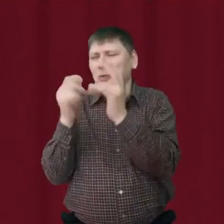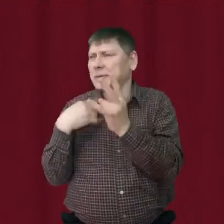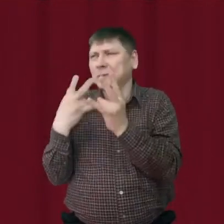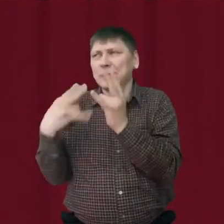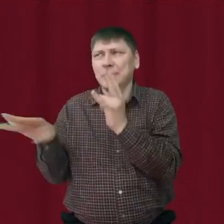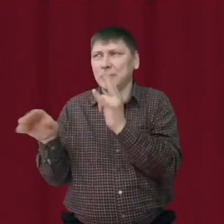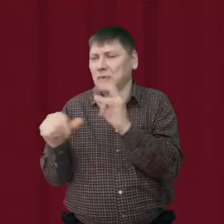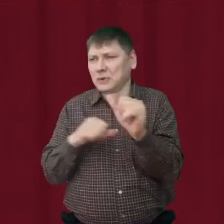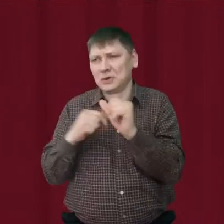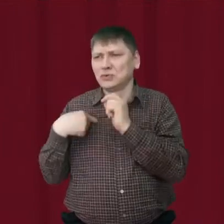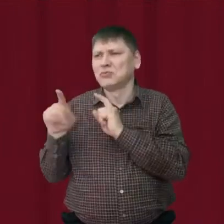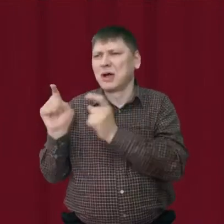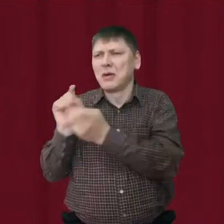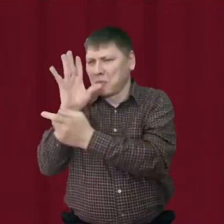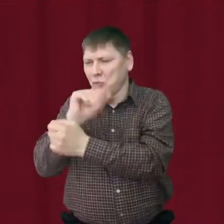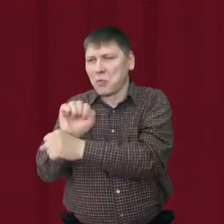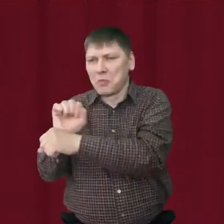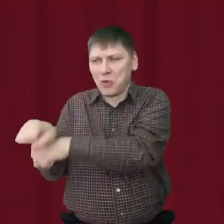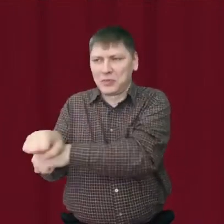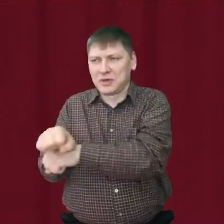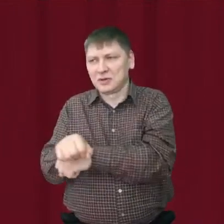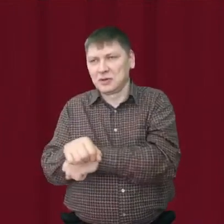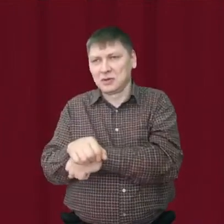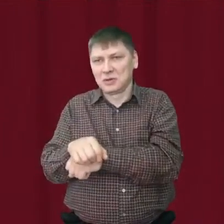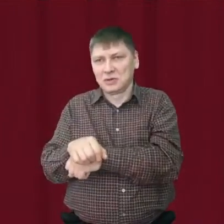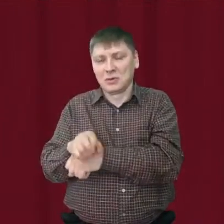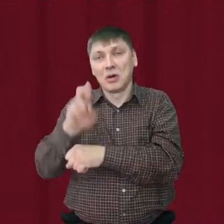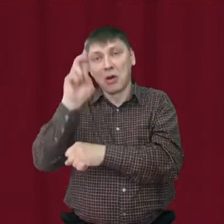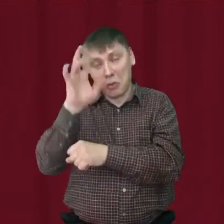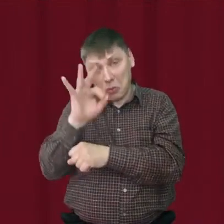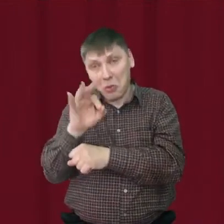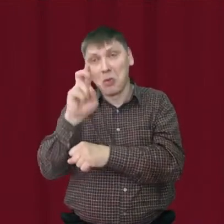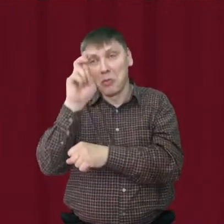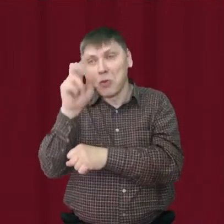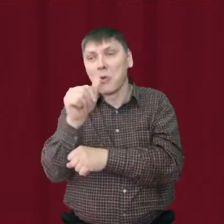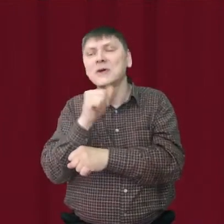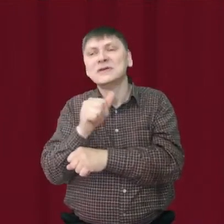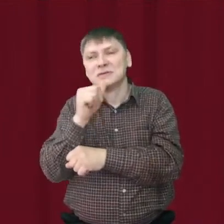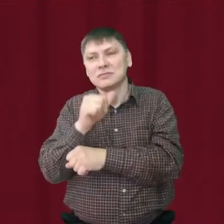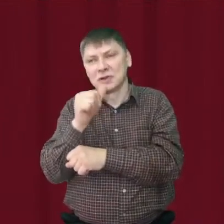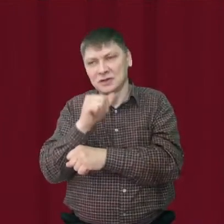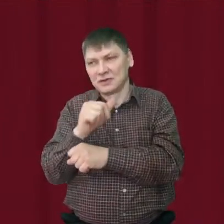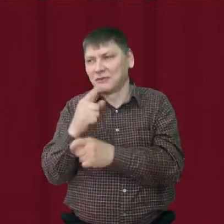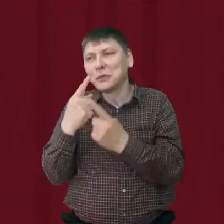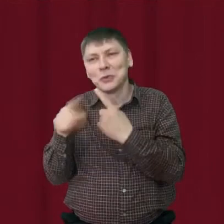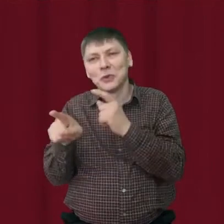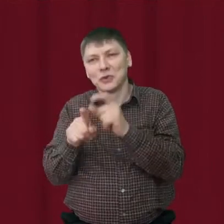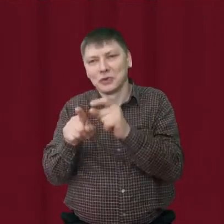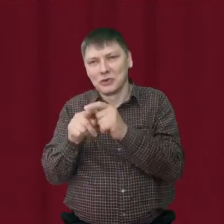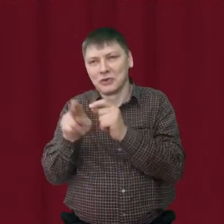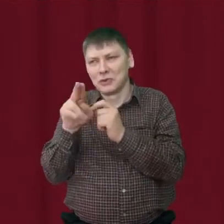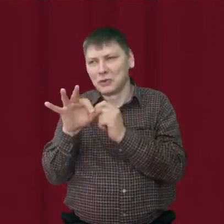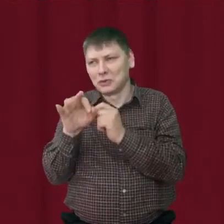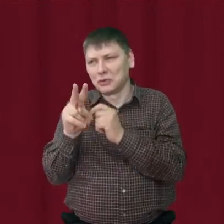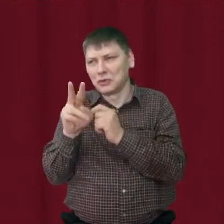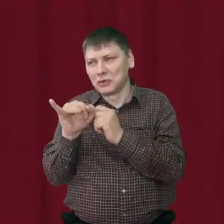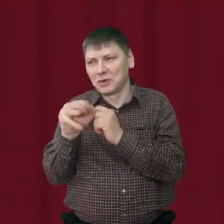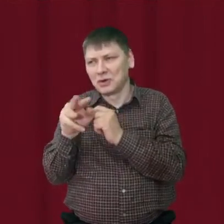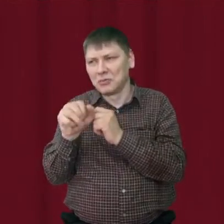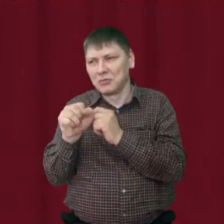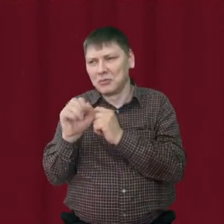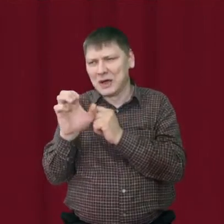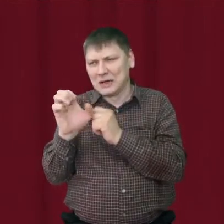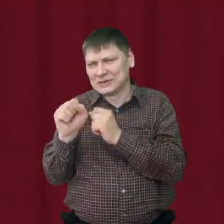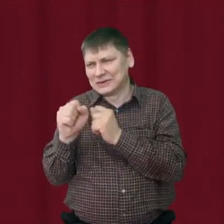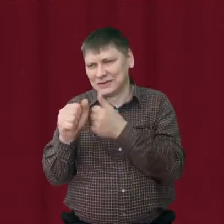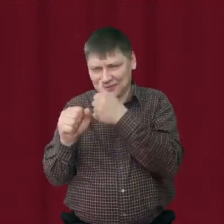нам противостоять. С другой стороны, написано, Бог искушает или испытывает, слово докимаса, которое означает, делает возможным